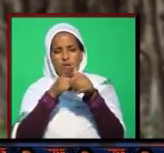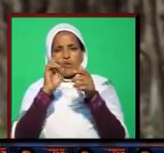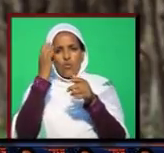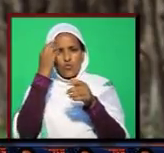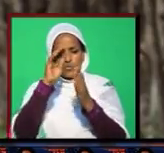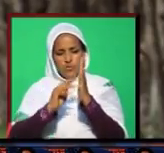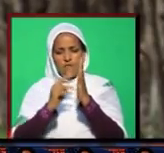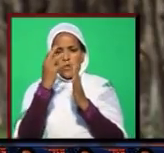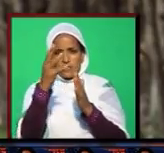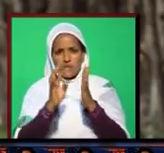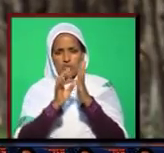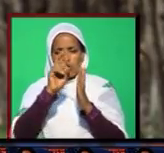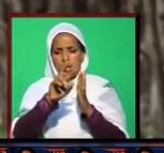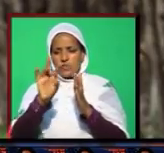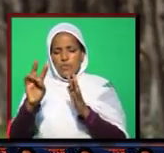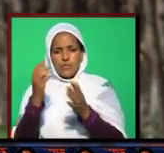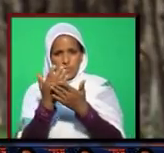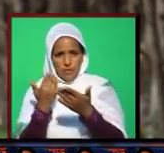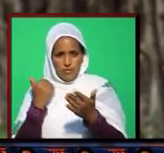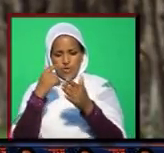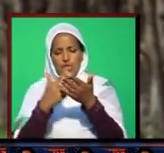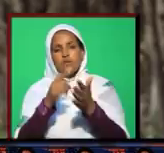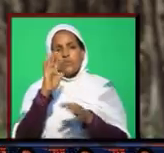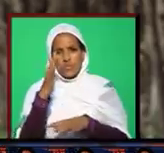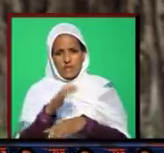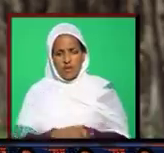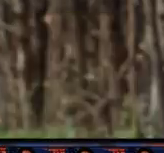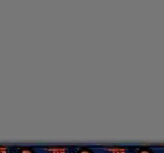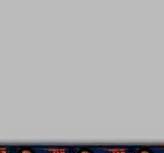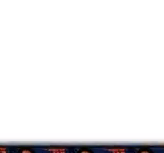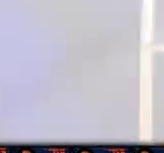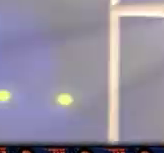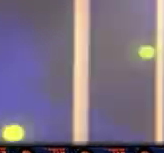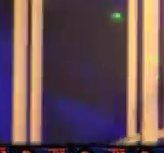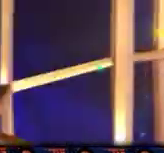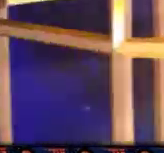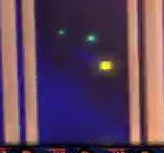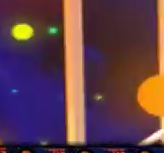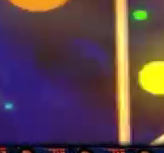በሚለው በአንደኛ ቆሮንቶስ ምዕራፍ 14 ከቁጥር 27 በነበረው ይህንን ይመስላል።